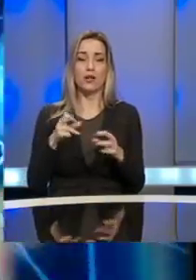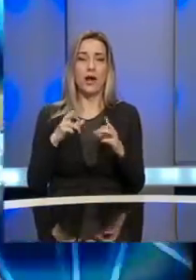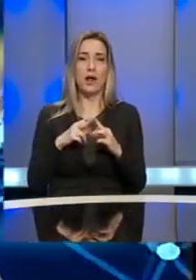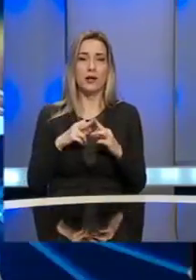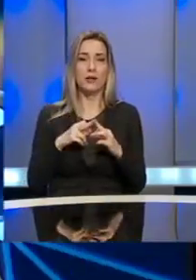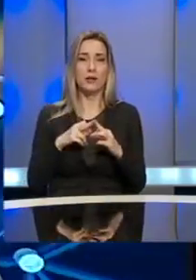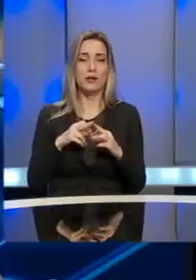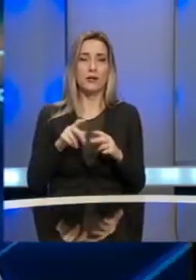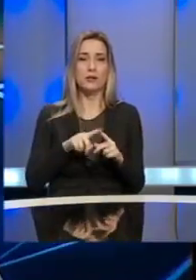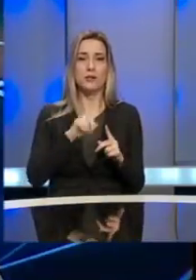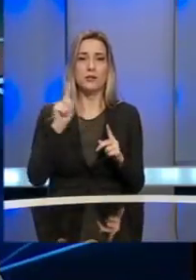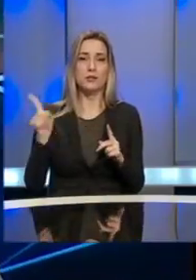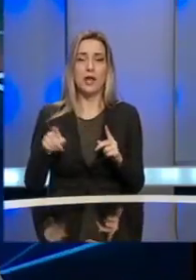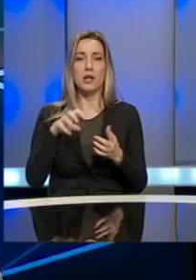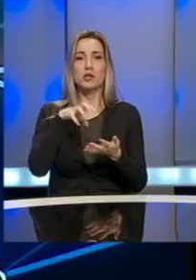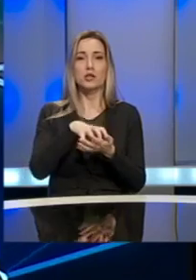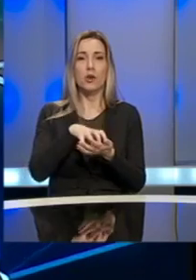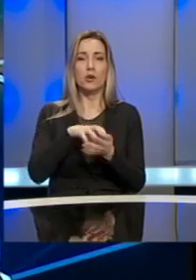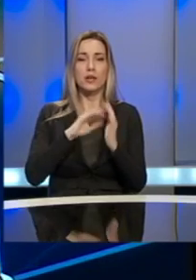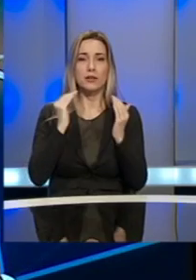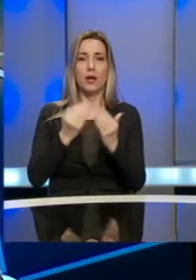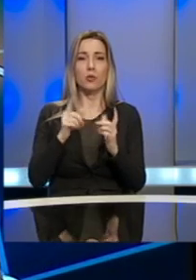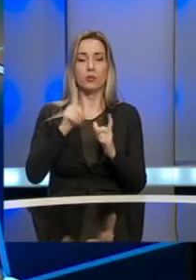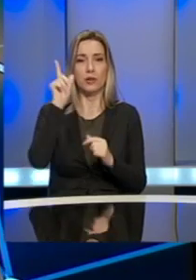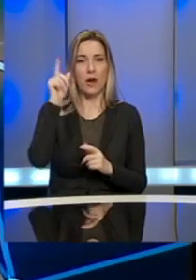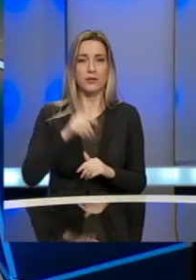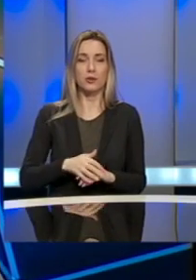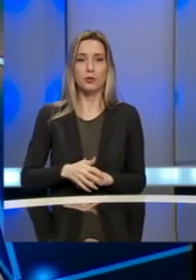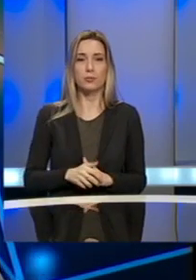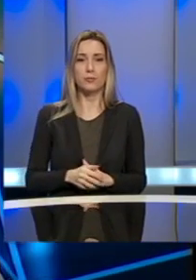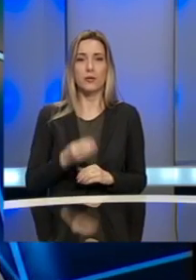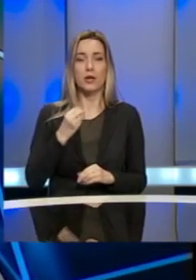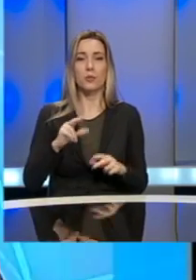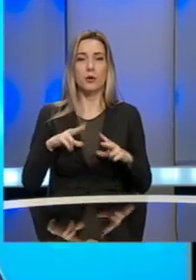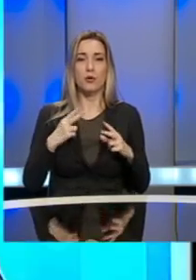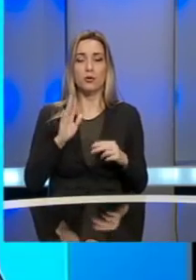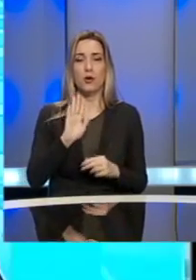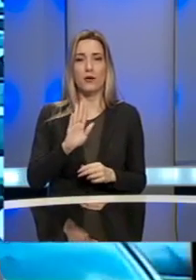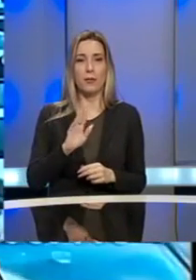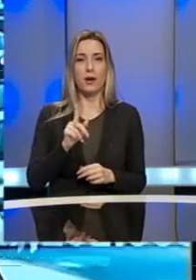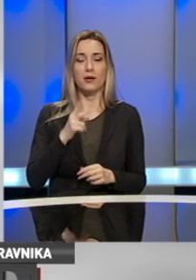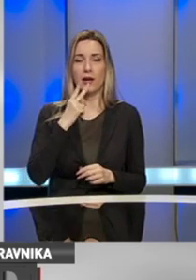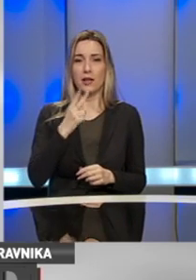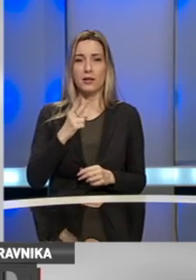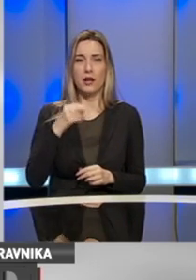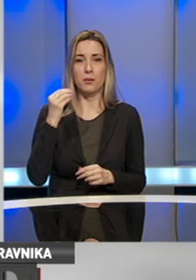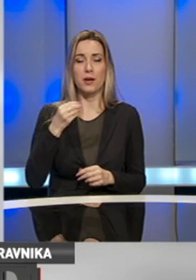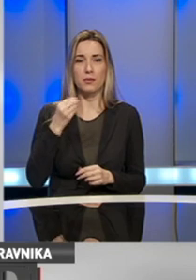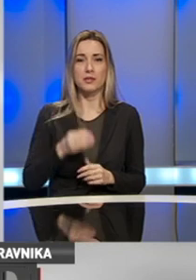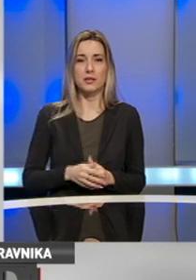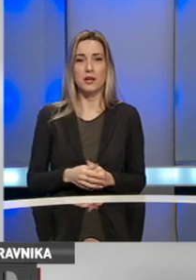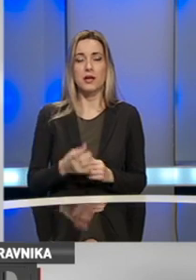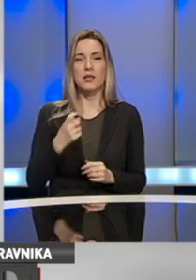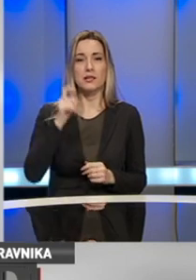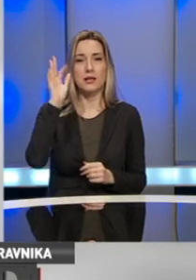Aldijana, cijeli soliter u Travniku. Dobro jutro, Danko, vama i gledateljima emisije Jutra za sve iz